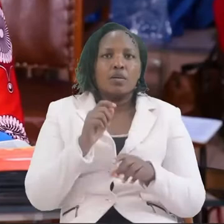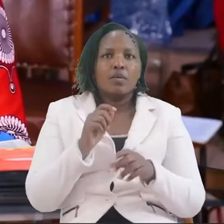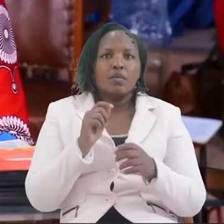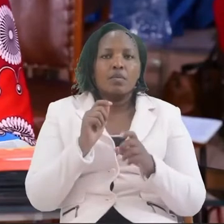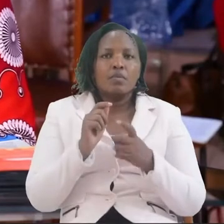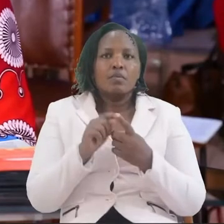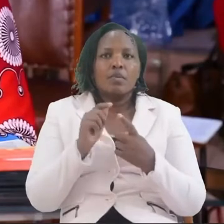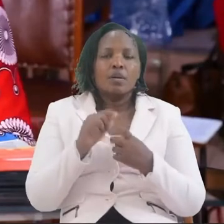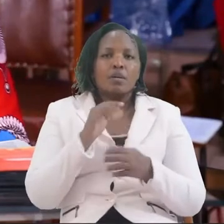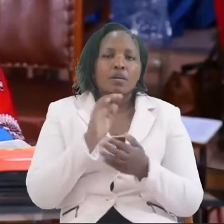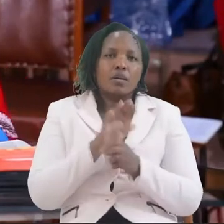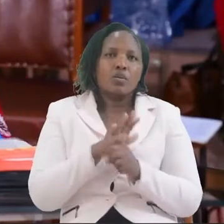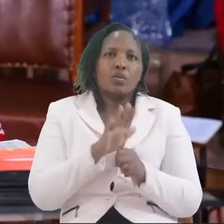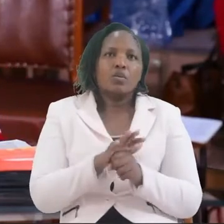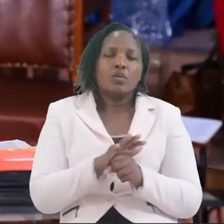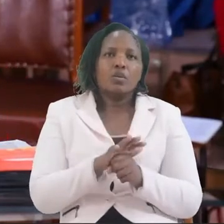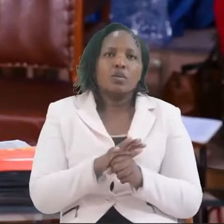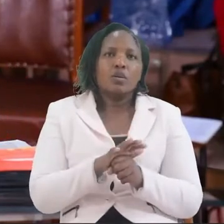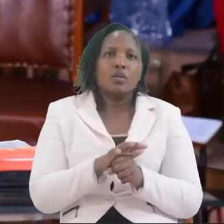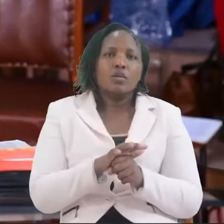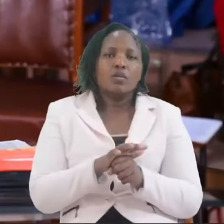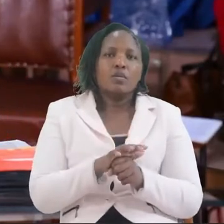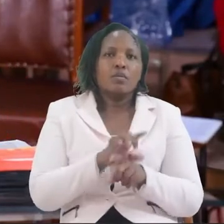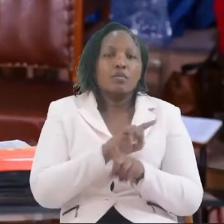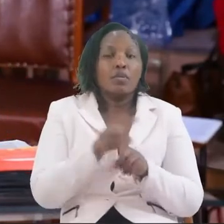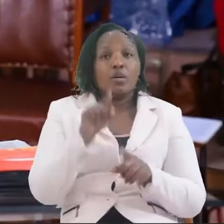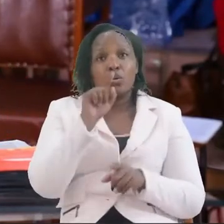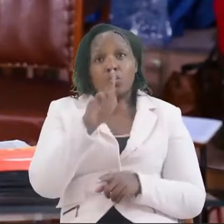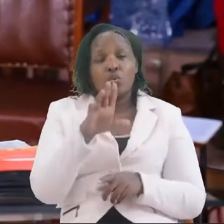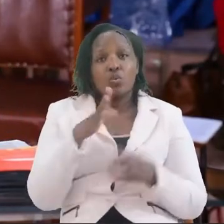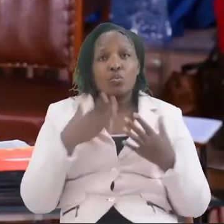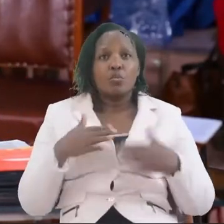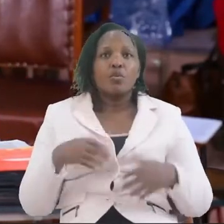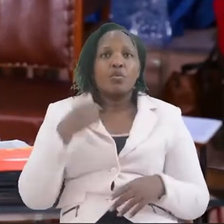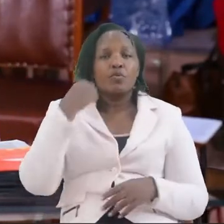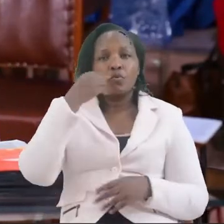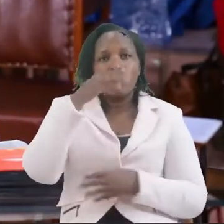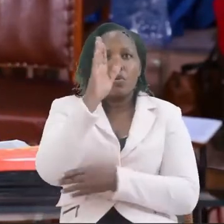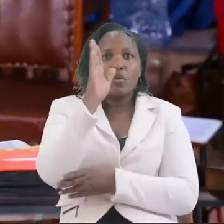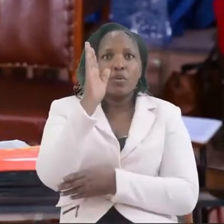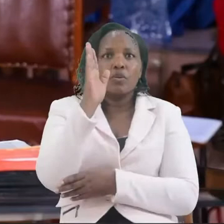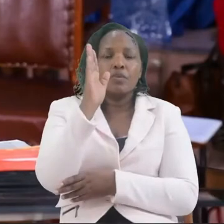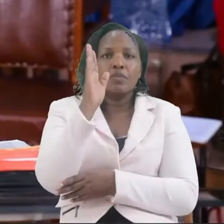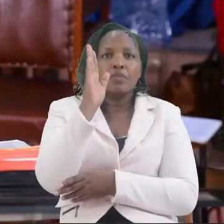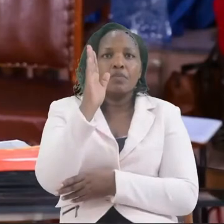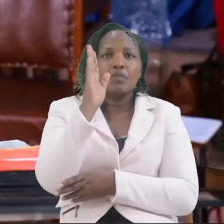kwa mauvivu mengi. Basi wewe mtu wa Mungu,